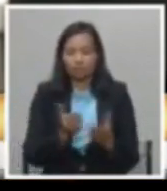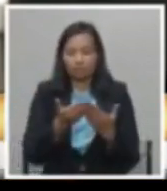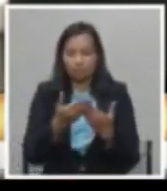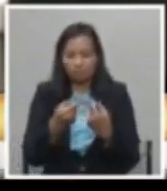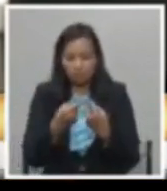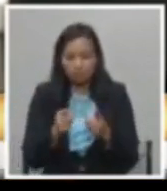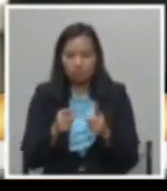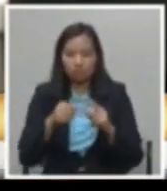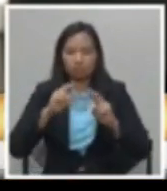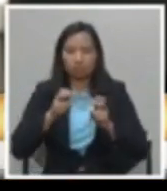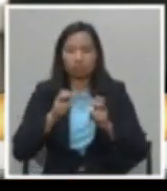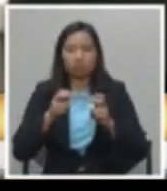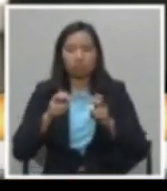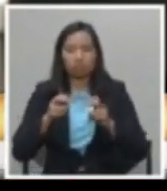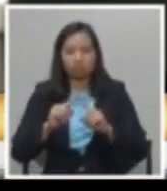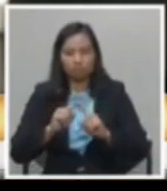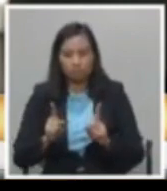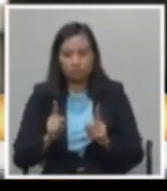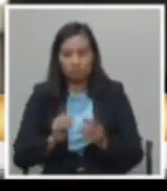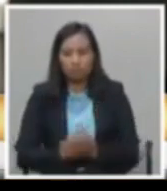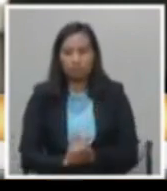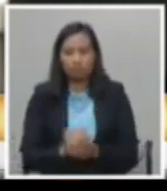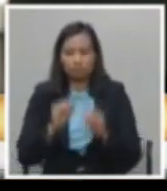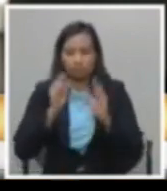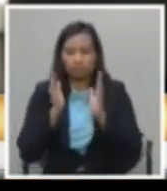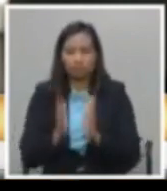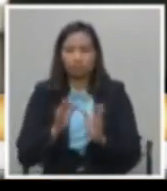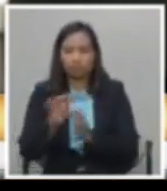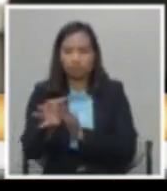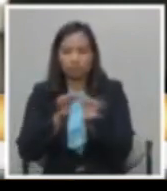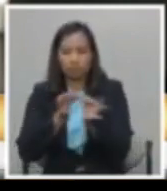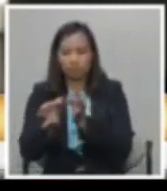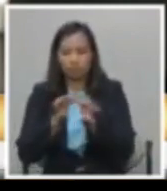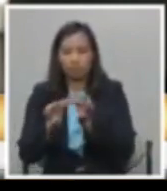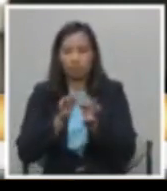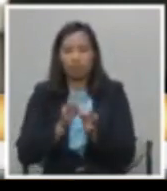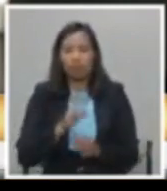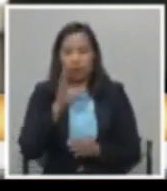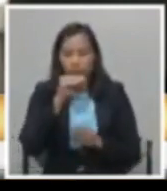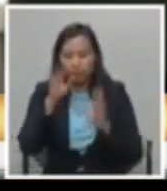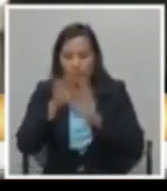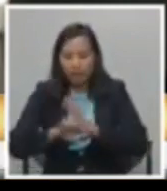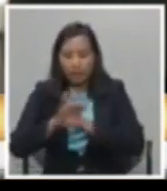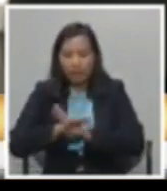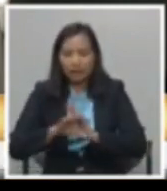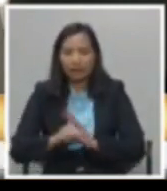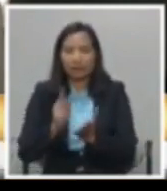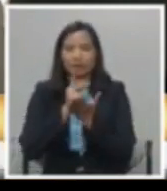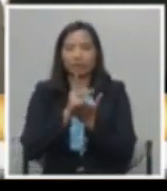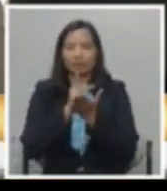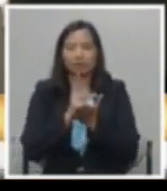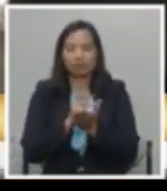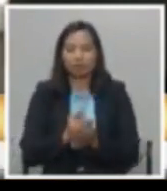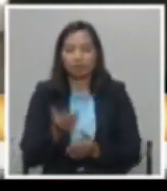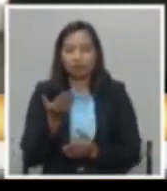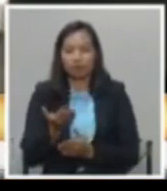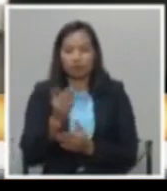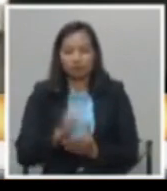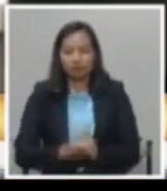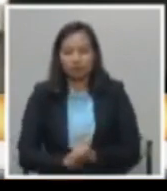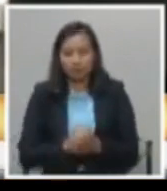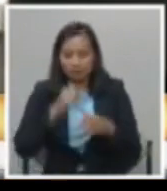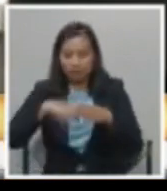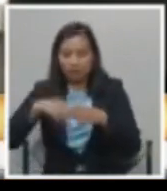ตินะครับแต่ท่านผู้อภิปรายได้พูดทำนองคล้ายๆเหมือนกับว่าการกู้ยืมนั้นสะท้อนถึงความบ